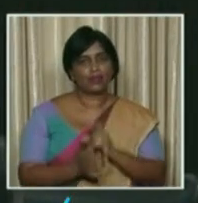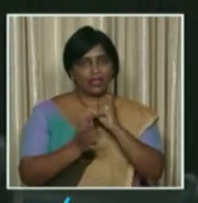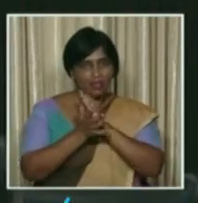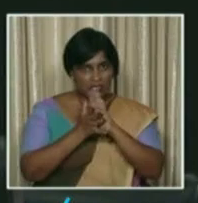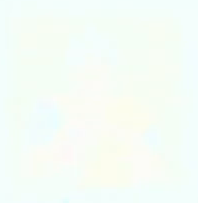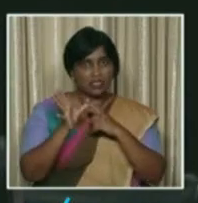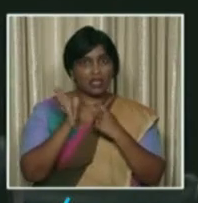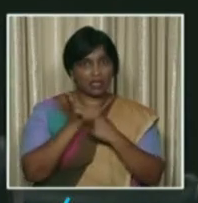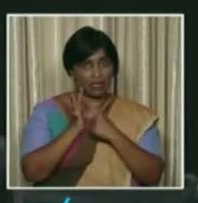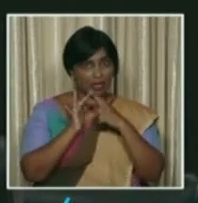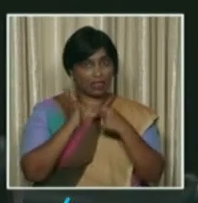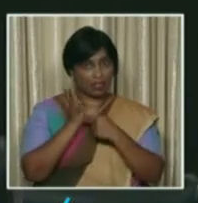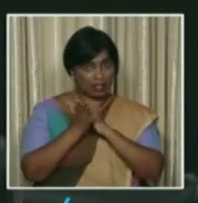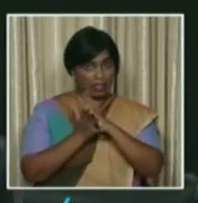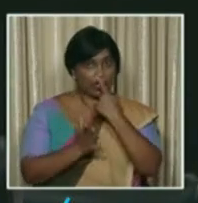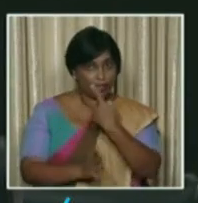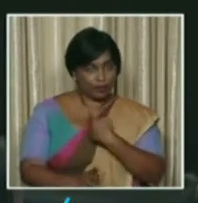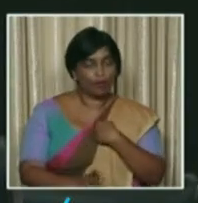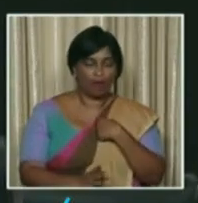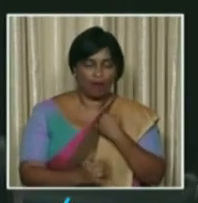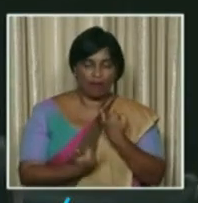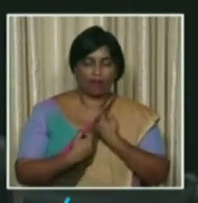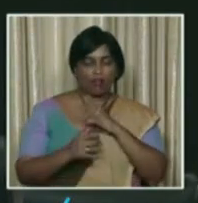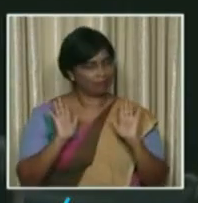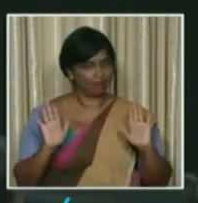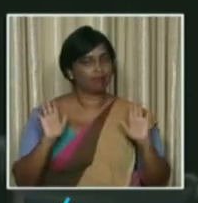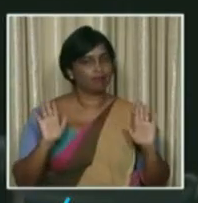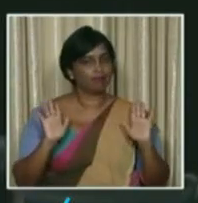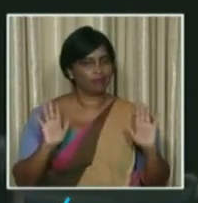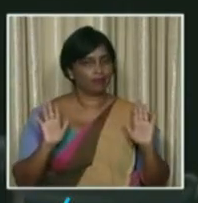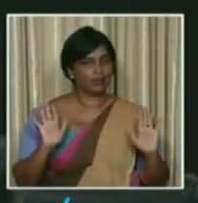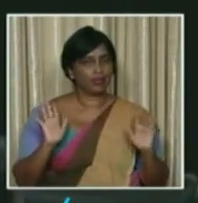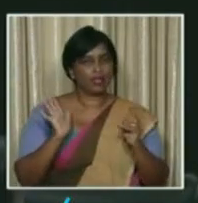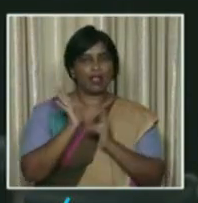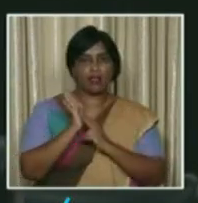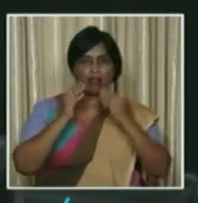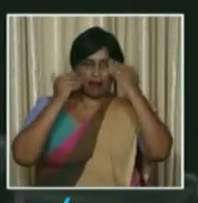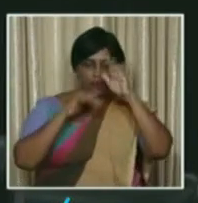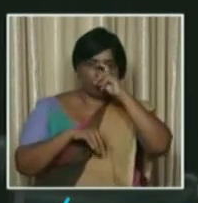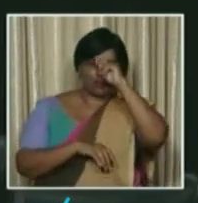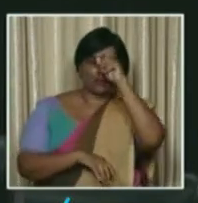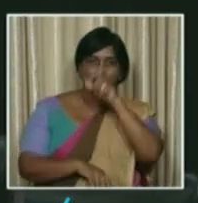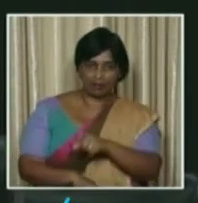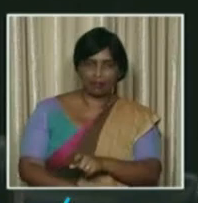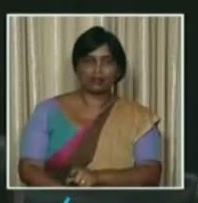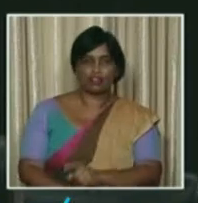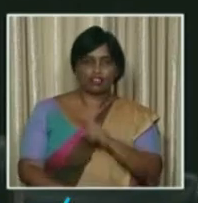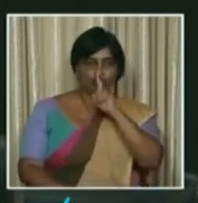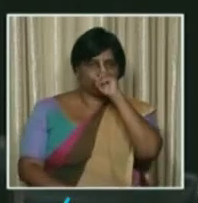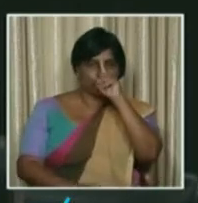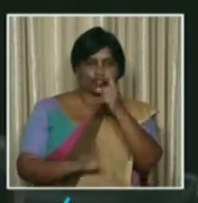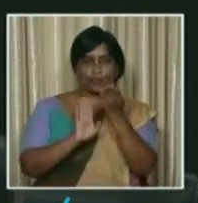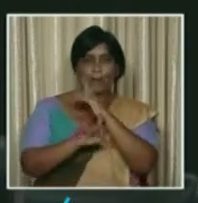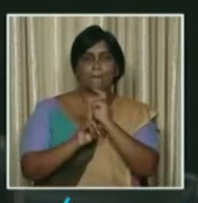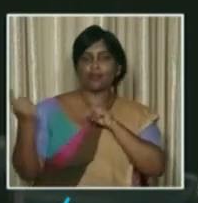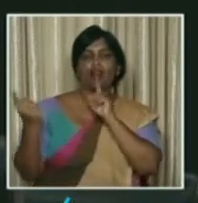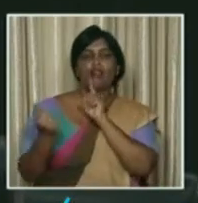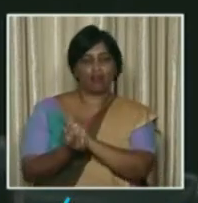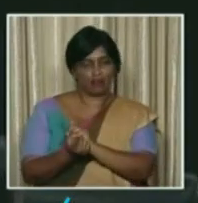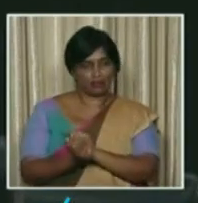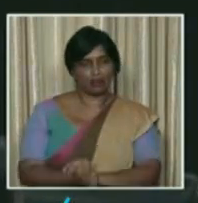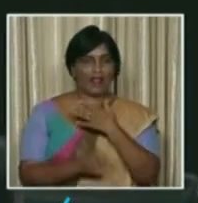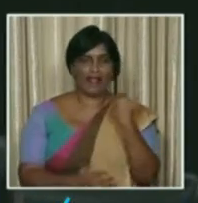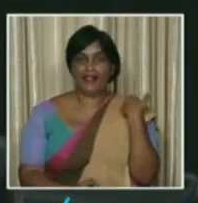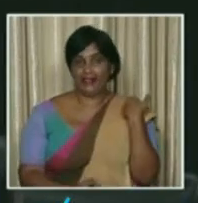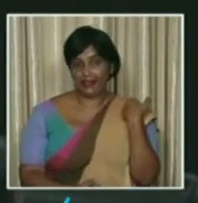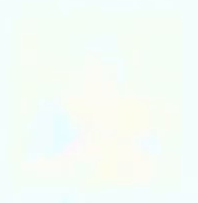ගරු මන්ත්‍රීතුමා ඒක මම ඉල්ලාස් කරගන්න සූදානම්. හැබැයි දැන් නාමා රාජපක්ෂ මන්ත්‍රීතුමාම මට සතියකට කලින් පාර්ලිමේන්තුවේදී මෙතන කතා කරා.